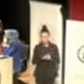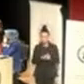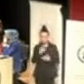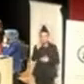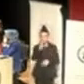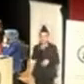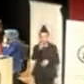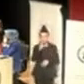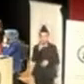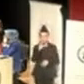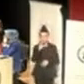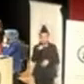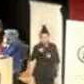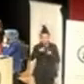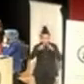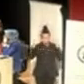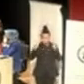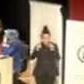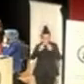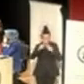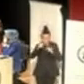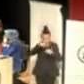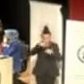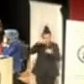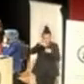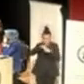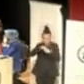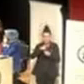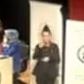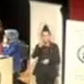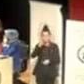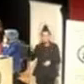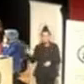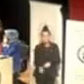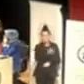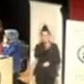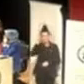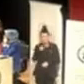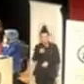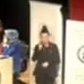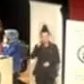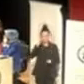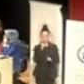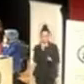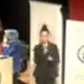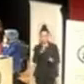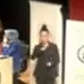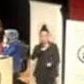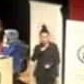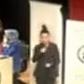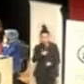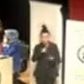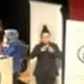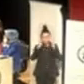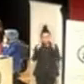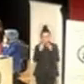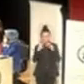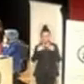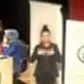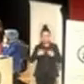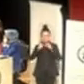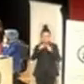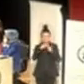dünya üzerinde 1,5 milyar işitme engelli vardı. Ve yine Dünya Sağlık Örgütü'nün öngörülerine göre bu sayı 2030